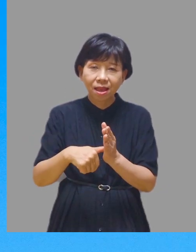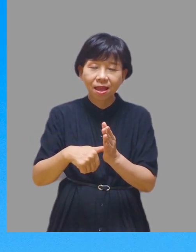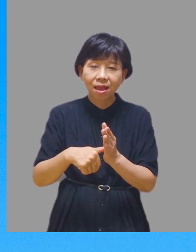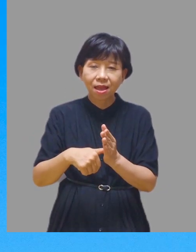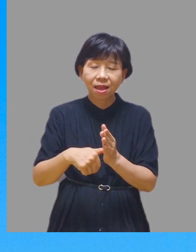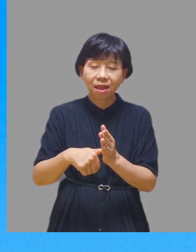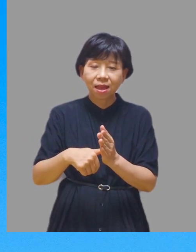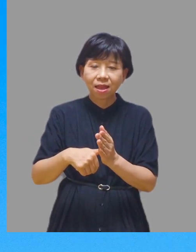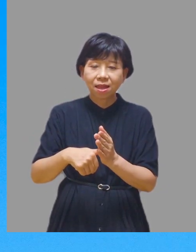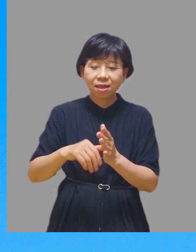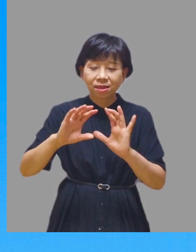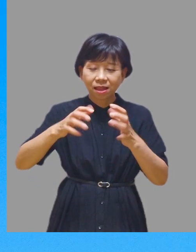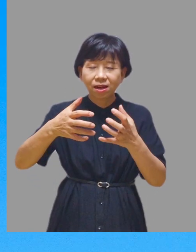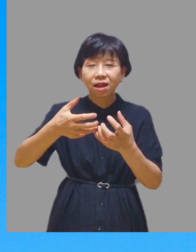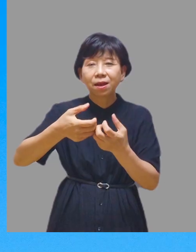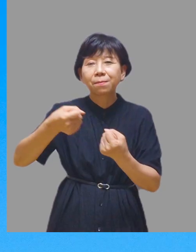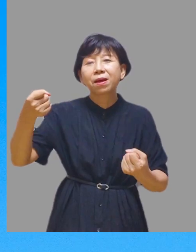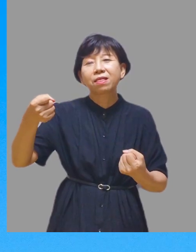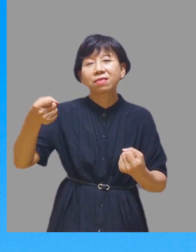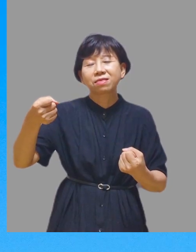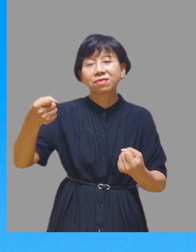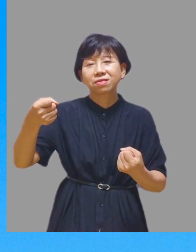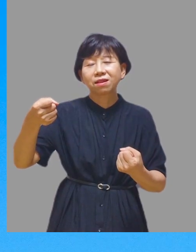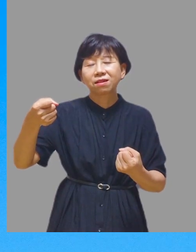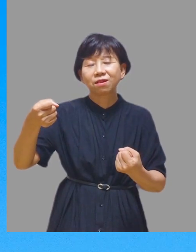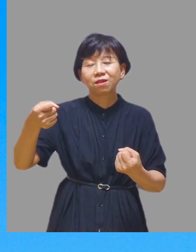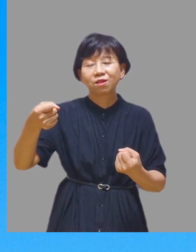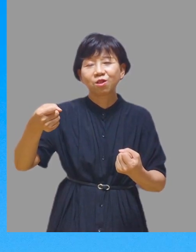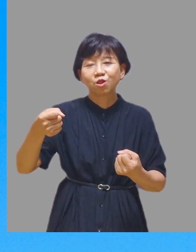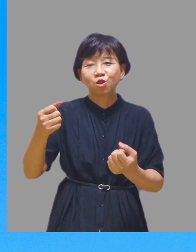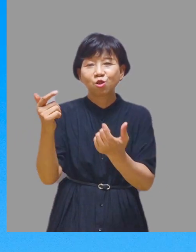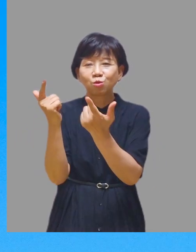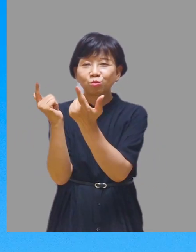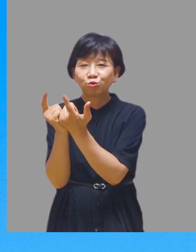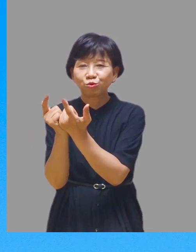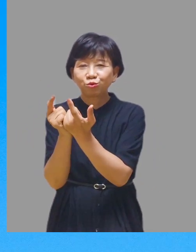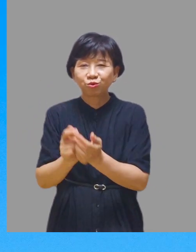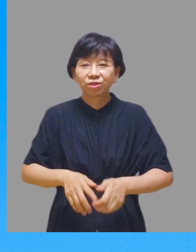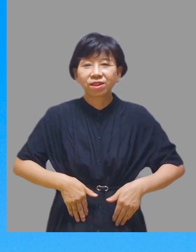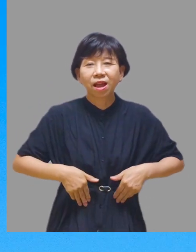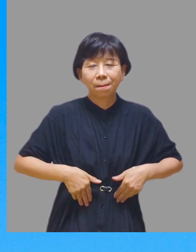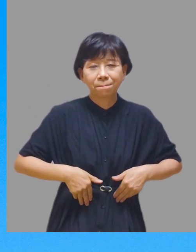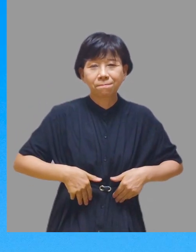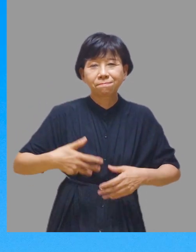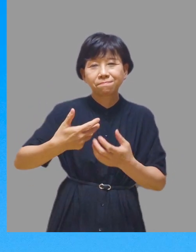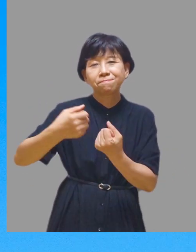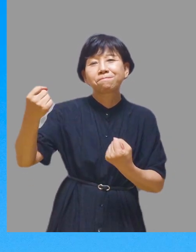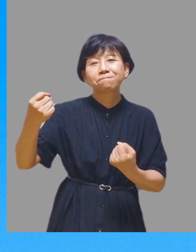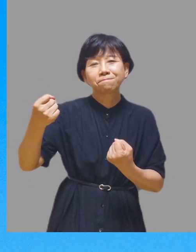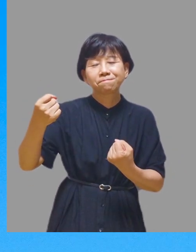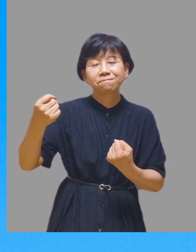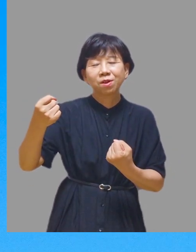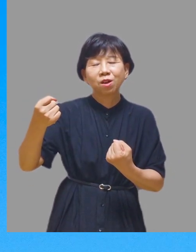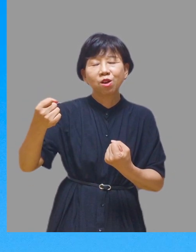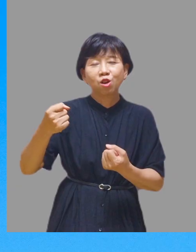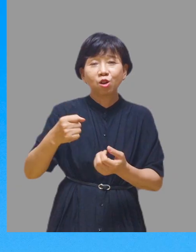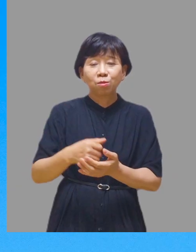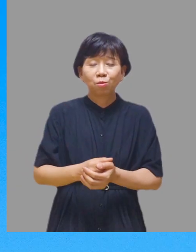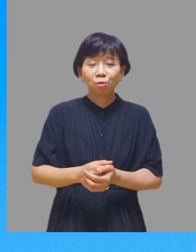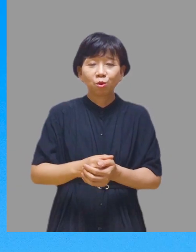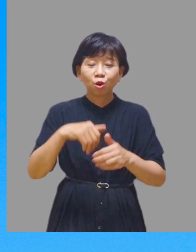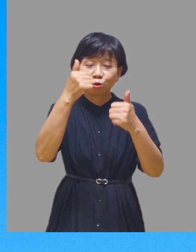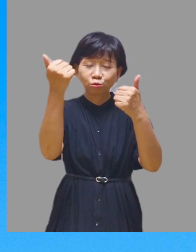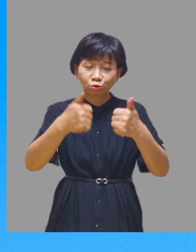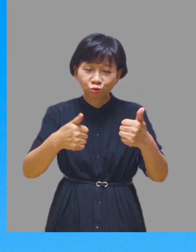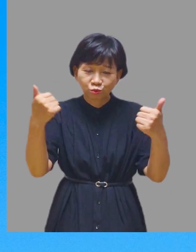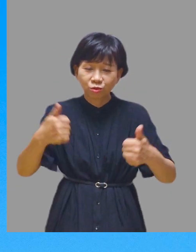저 위쪽은 북이스라엘, 남쪽은 남유다. 근데 이미 북이스라엘은 우상 숭배 등등 여러 가지